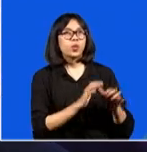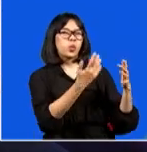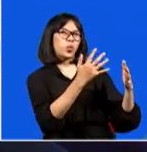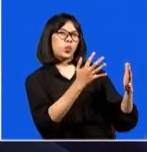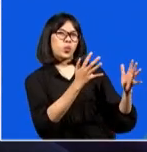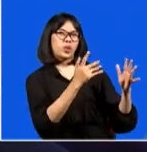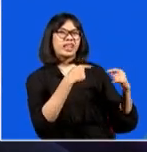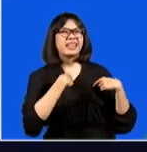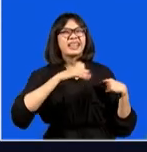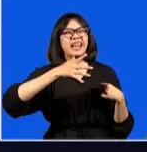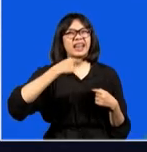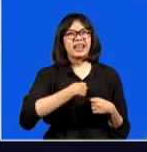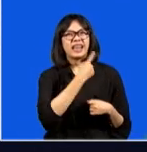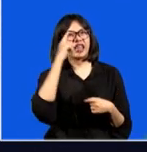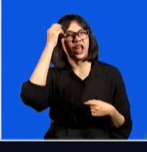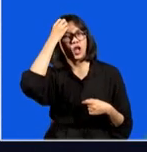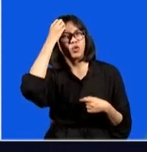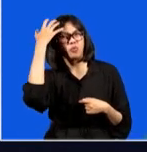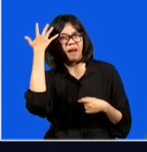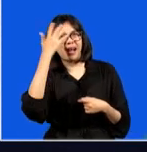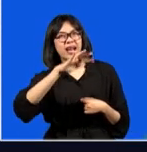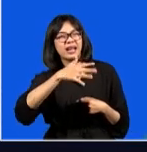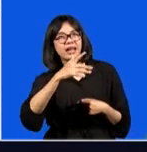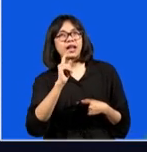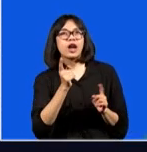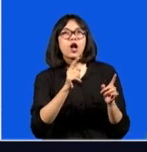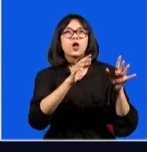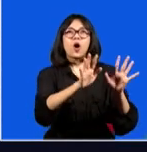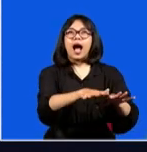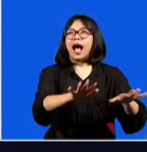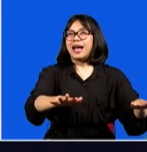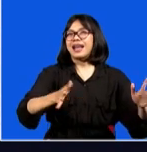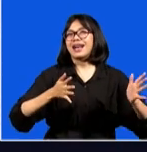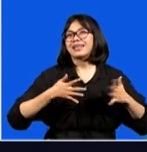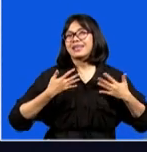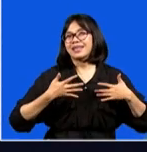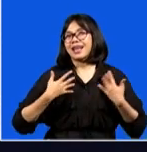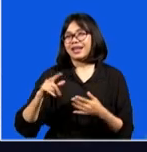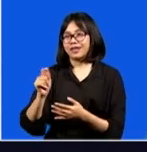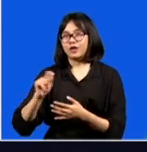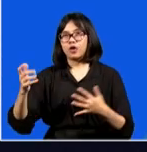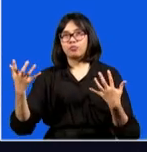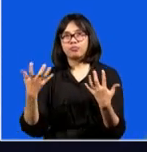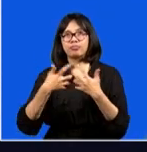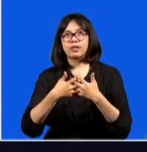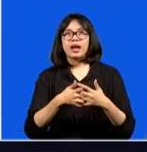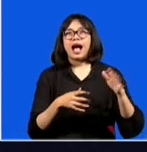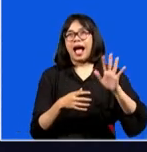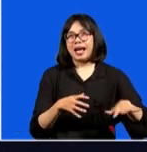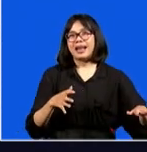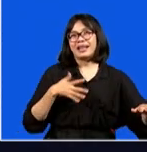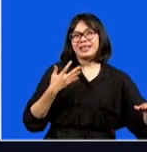kadang-kadang suka lupa ya bahwa buat anak senang di dalam sekolah itu bukan cuma anaknya yang senang